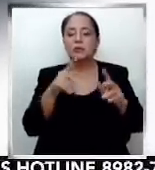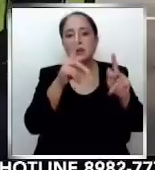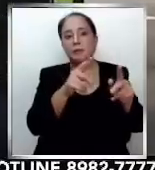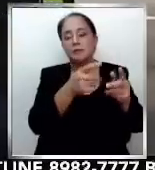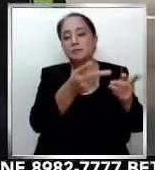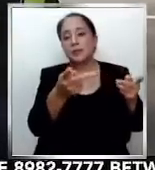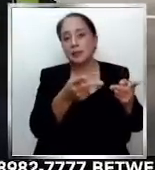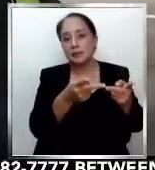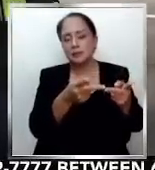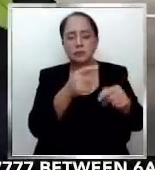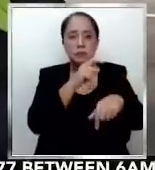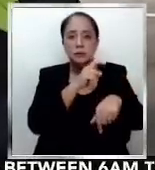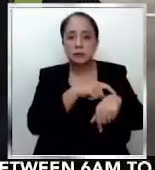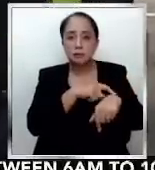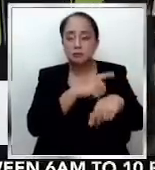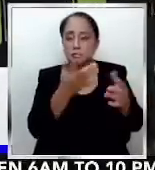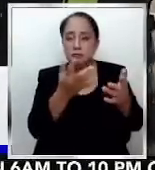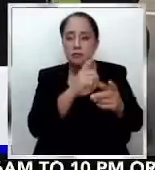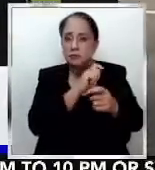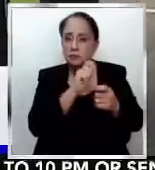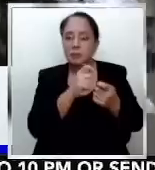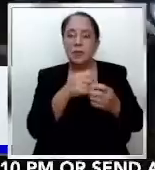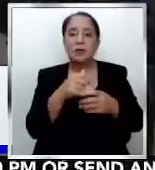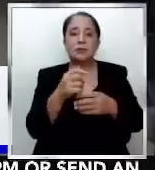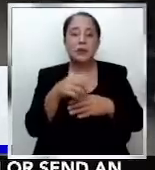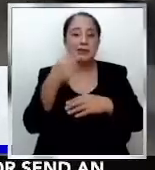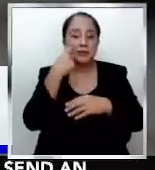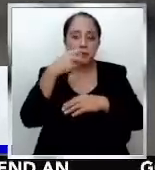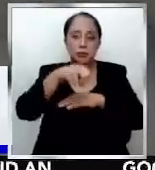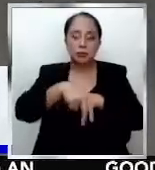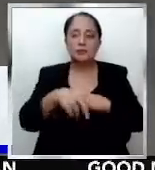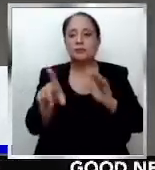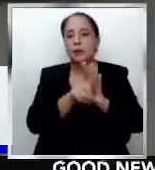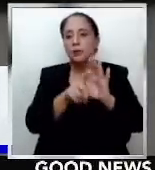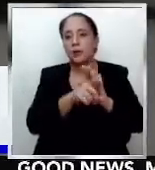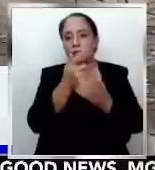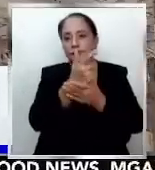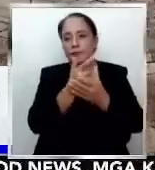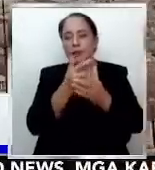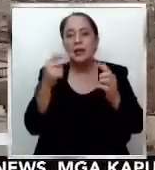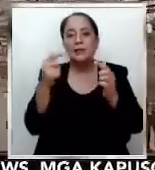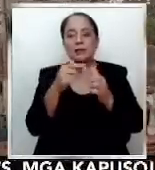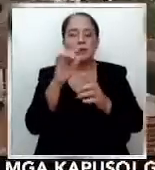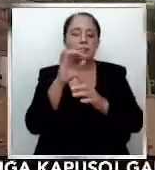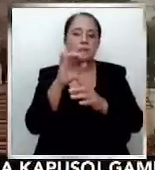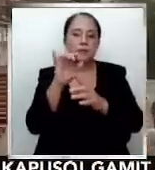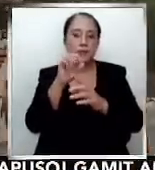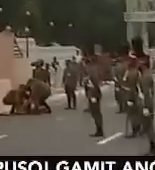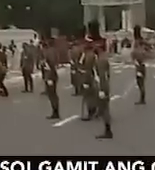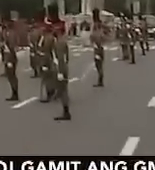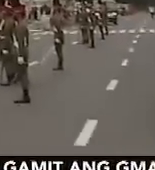time. Sinimula naman kaninang hating gabi ang pagpapatupad sa gun ban na magtatagal hanggang Sabado, July 2. Dano Tingkong,